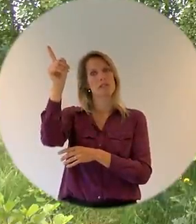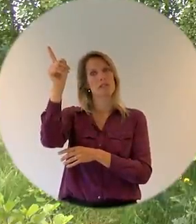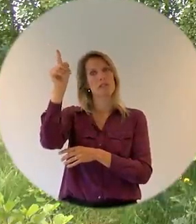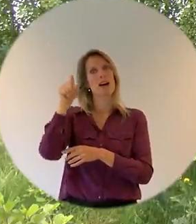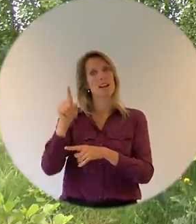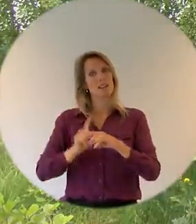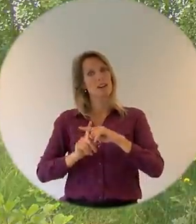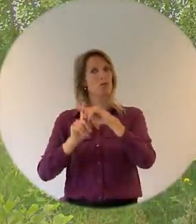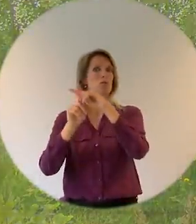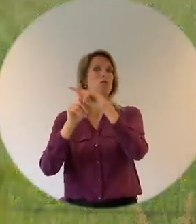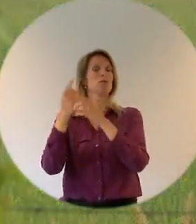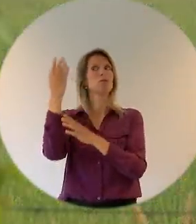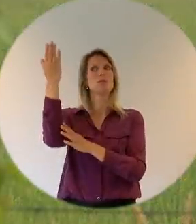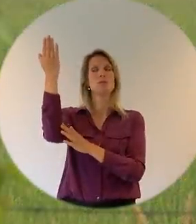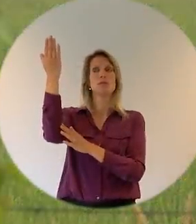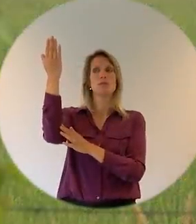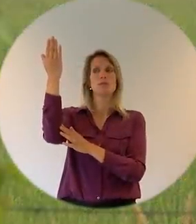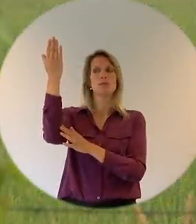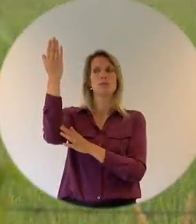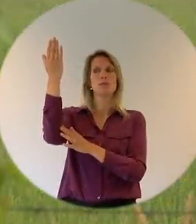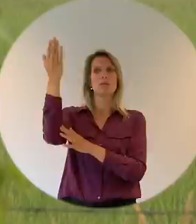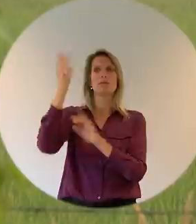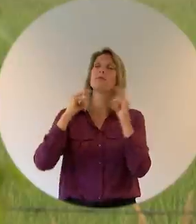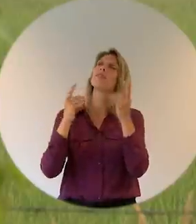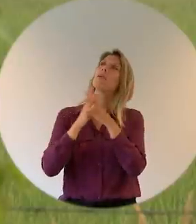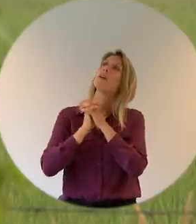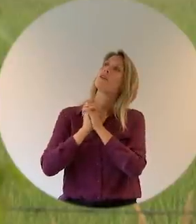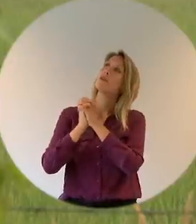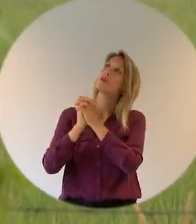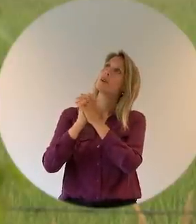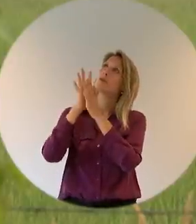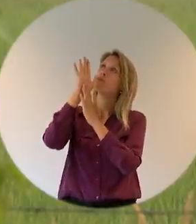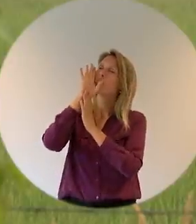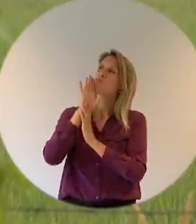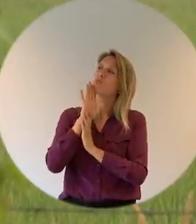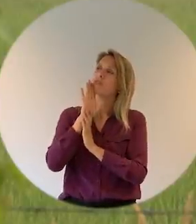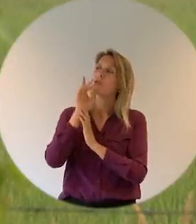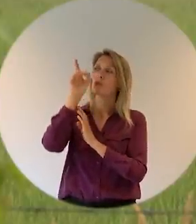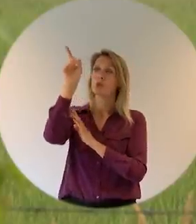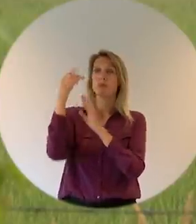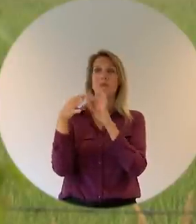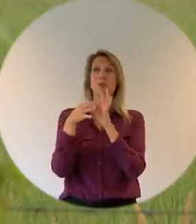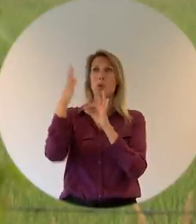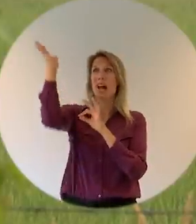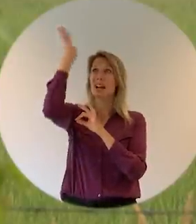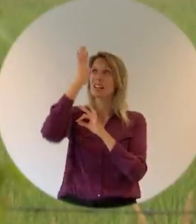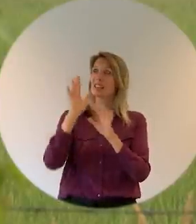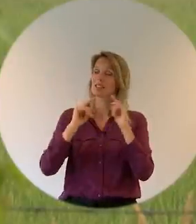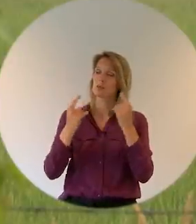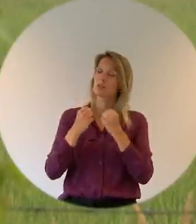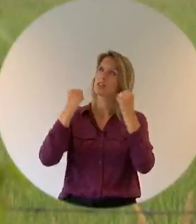het kruis van Golgotha. We bidden u. Wilt u nu ook door de Heilige Geest ons kracht